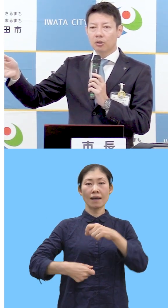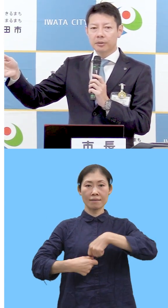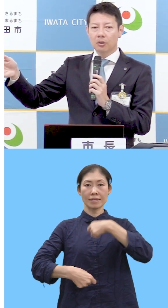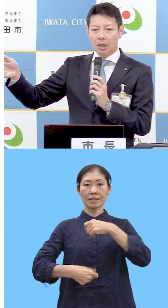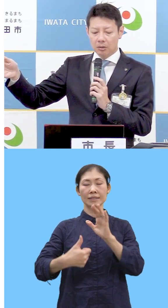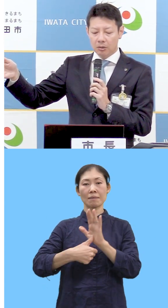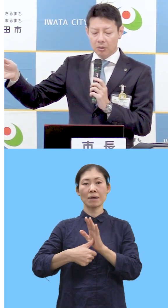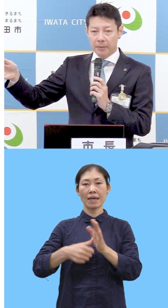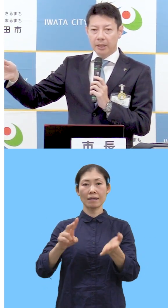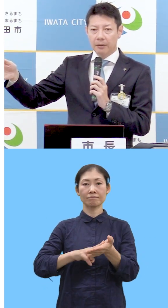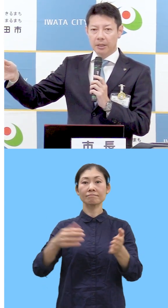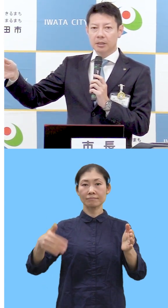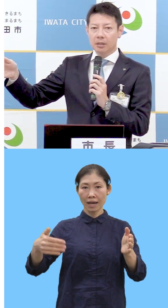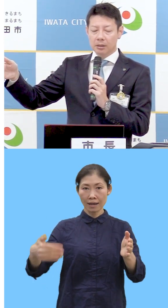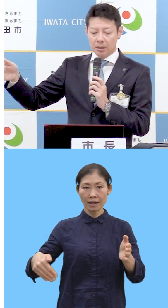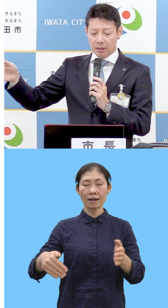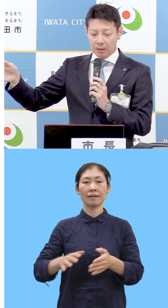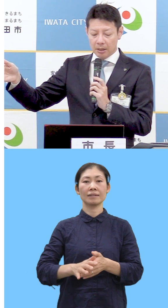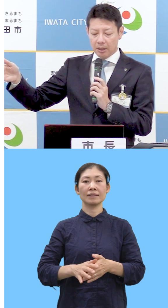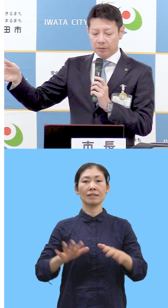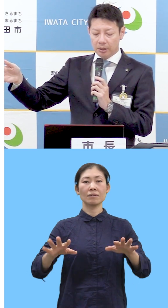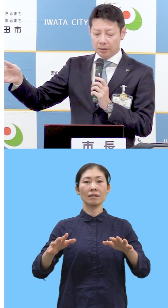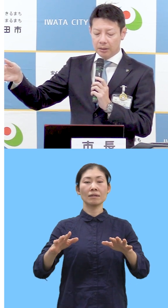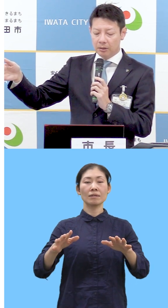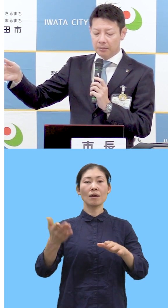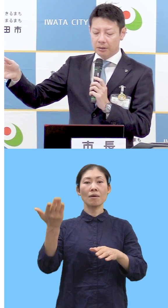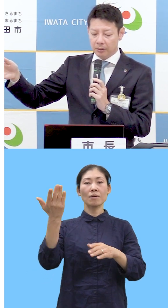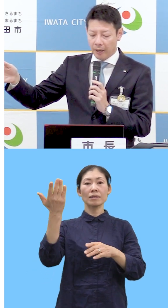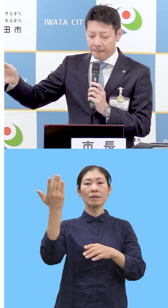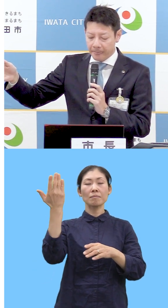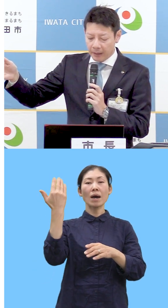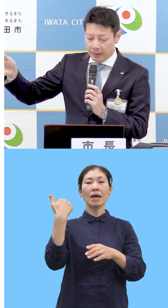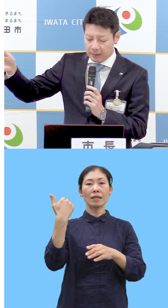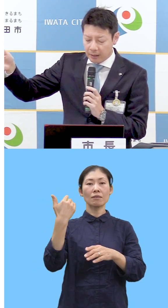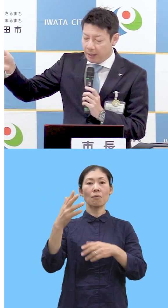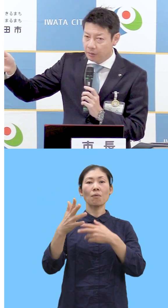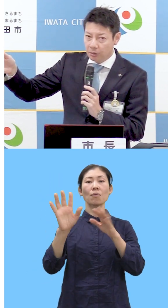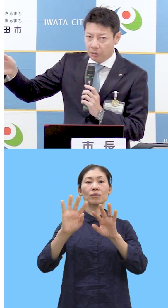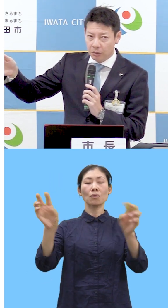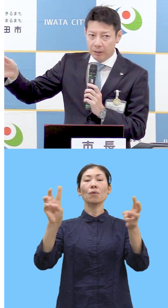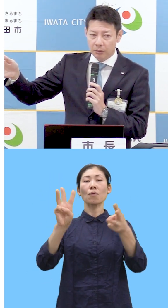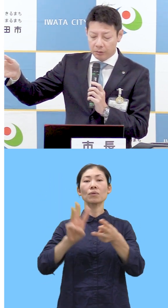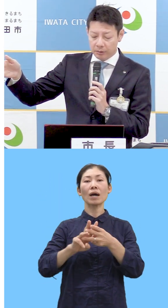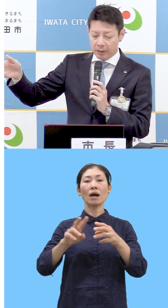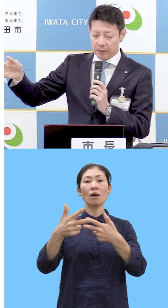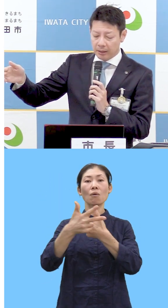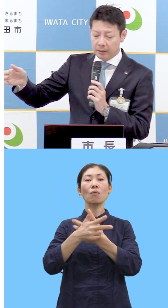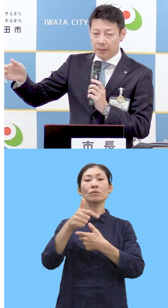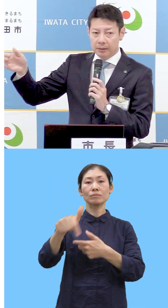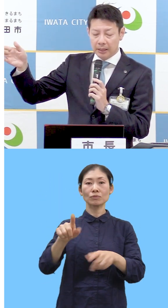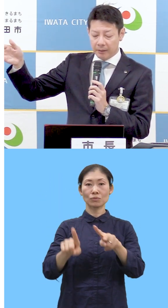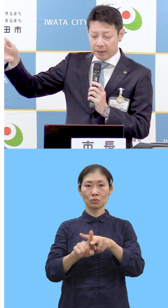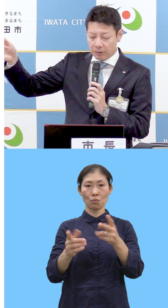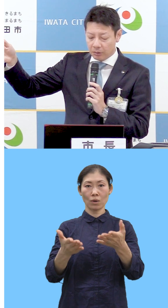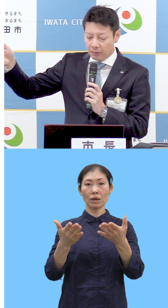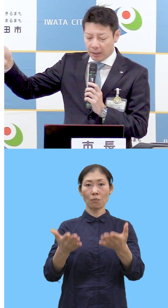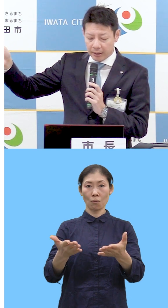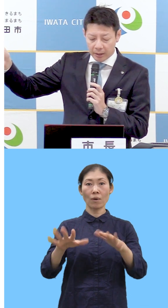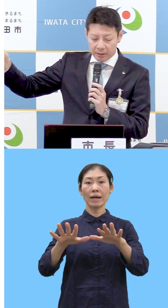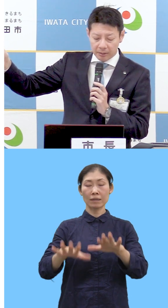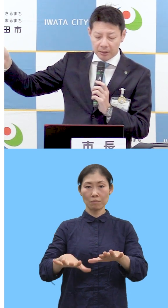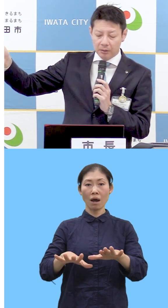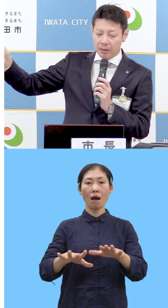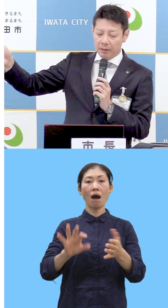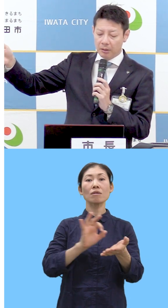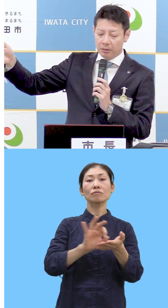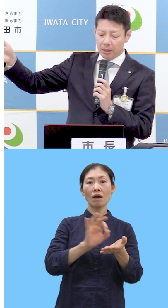豊田北部小学校、まだワクチン接種センターとして使っておりますので、使えるところは残すんですが、使わないところは解